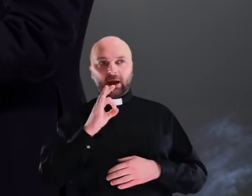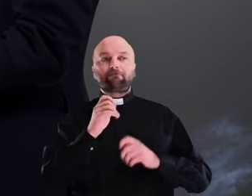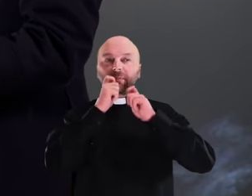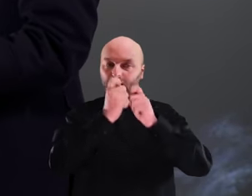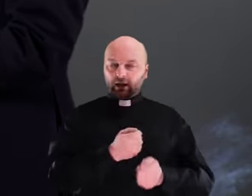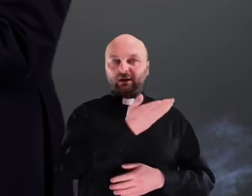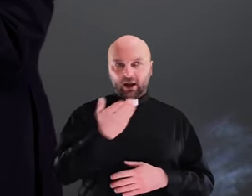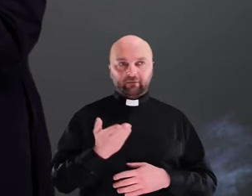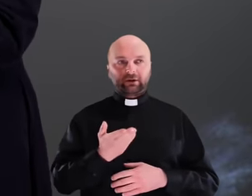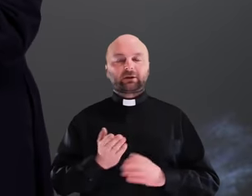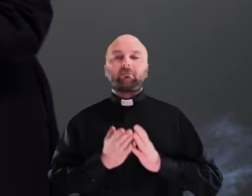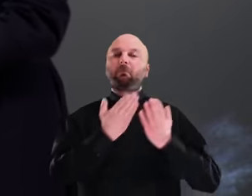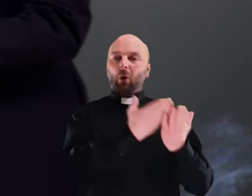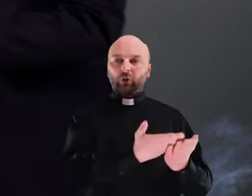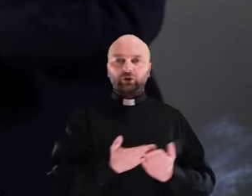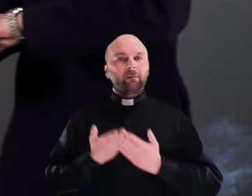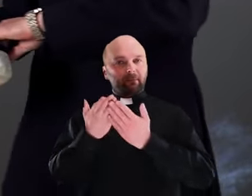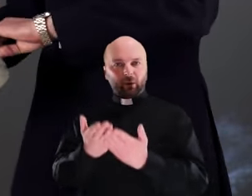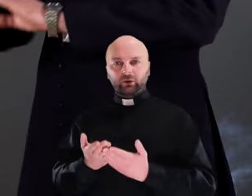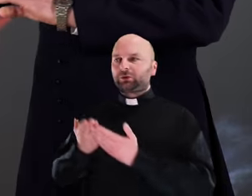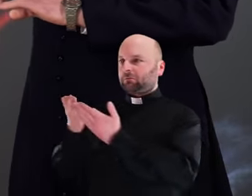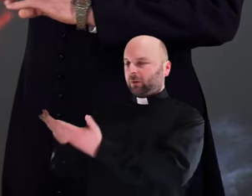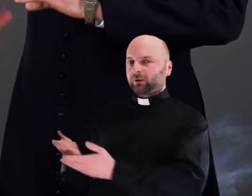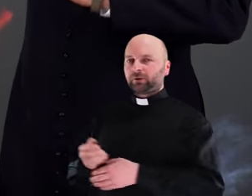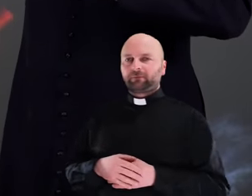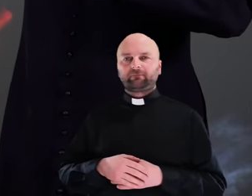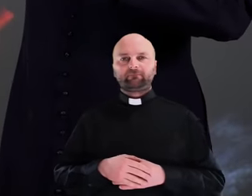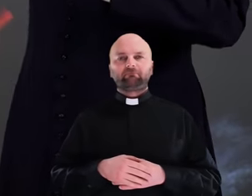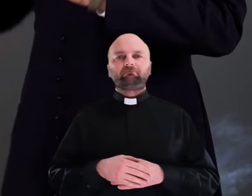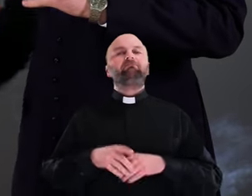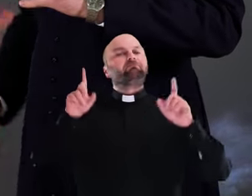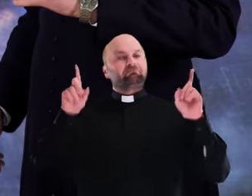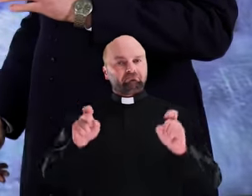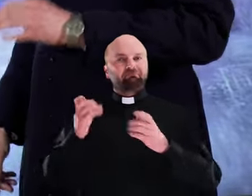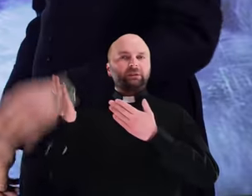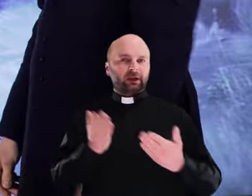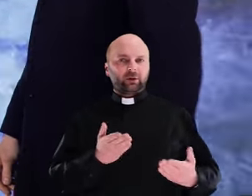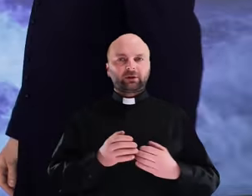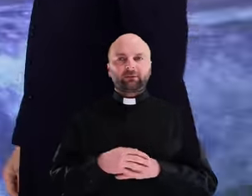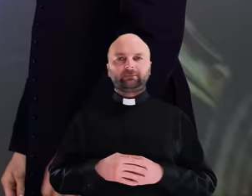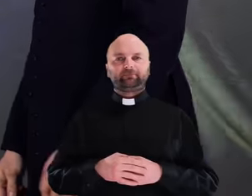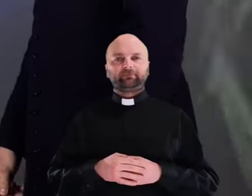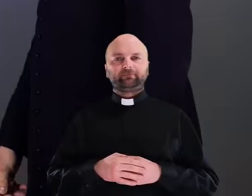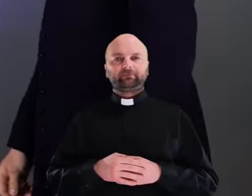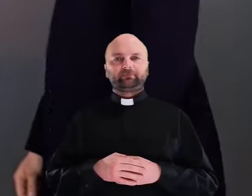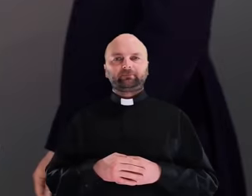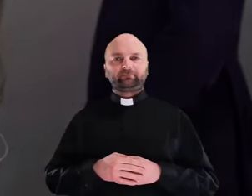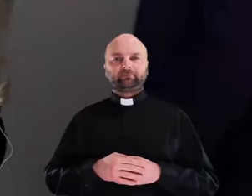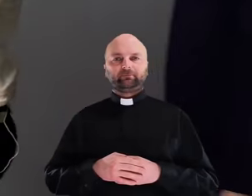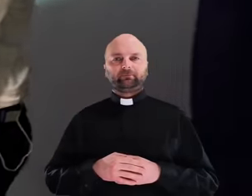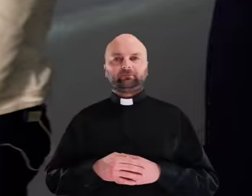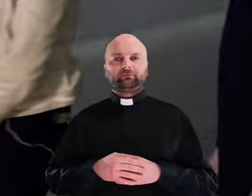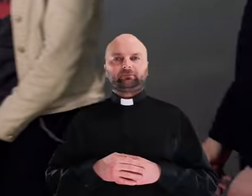Proszę. No to zapraszamy.